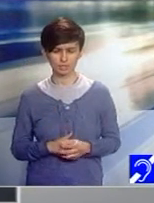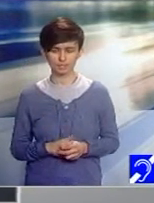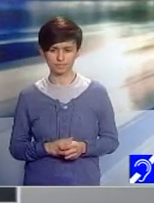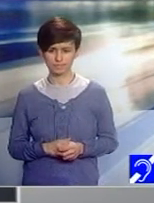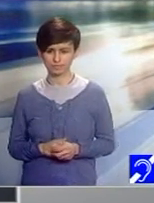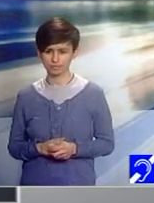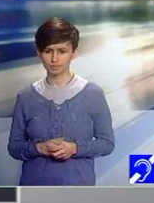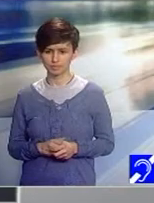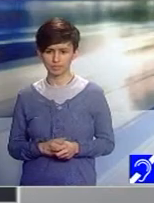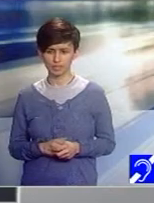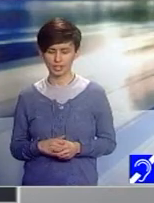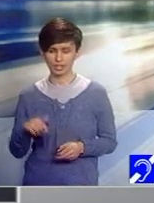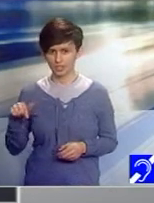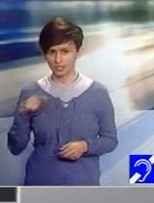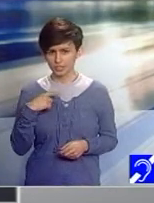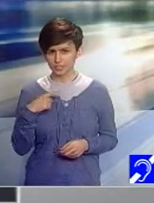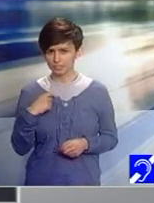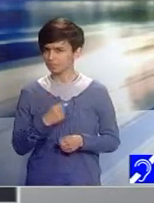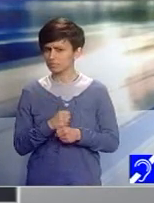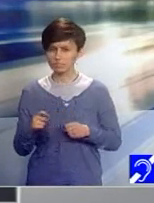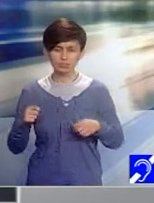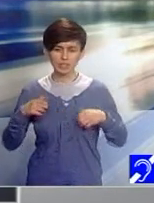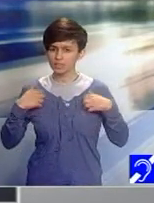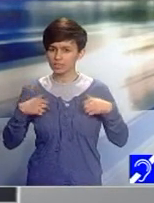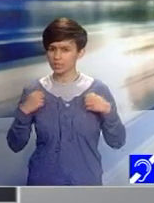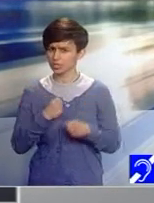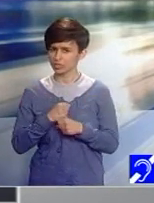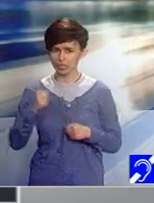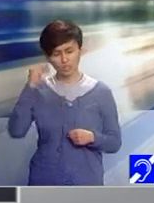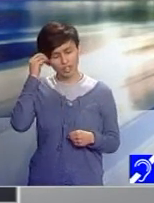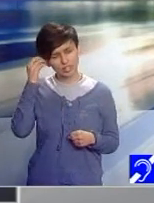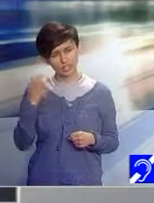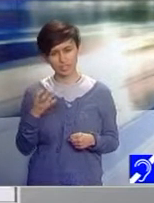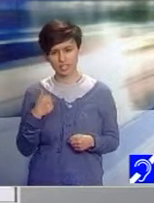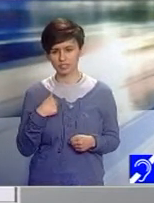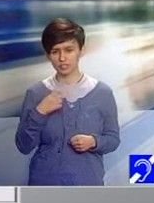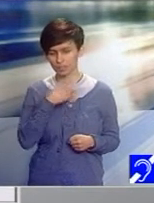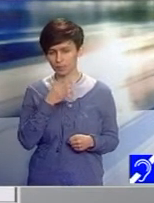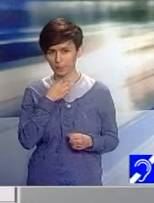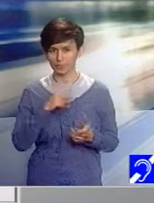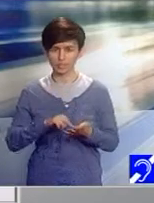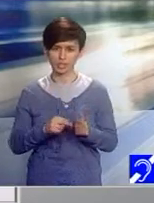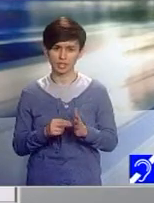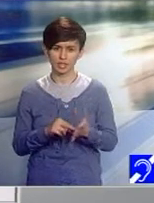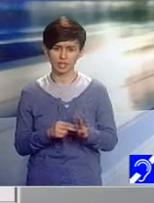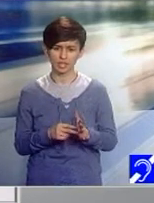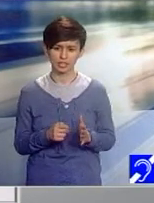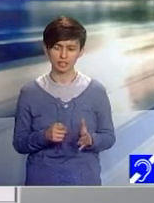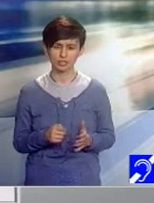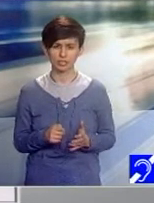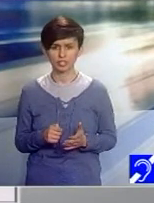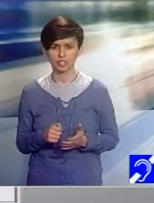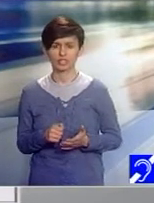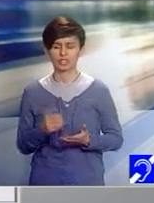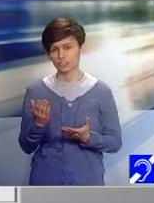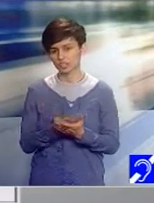și foarte entuziaști, foarte creativi. Nu vă spun că pregătim și un volum de